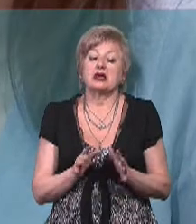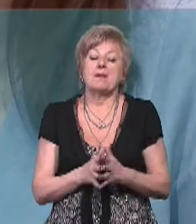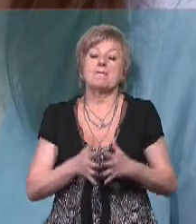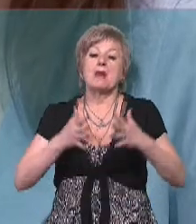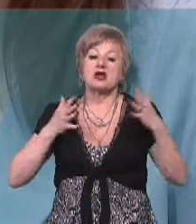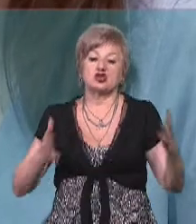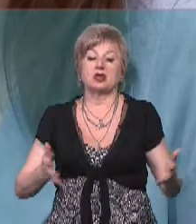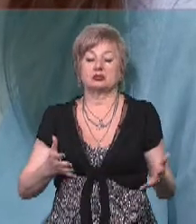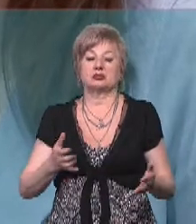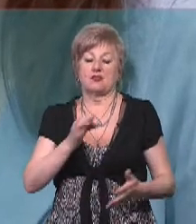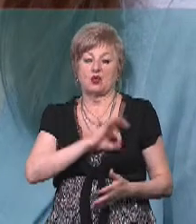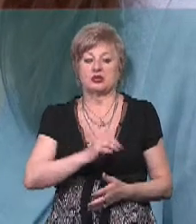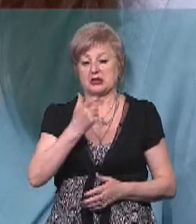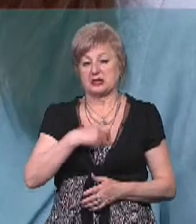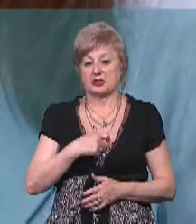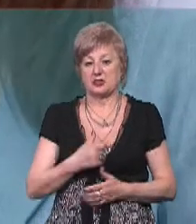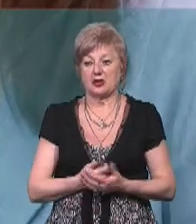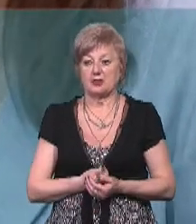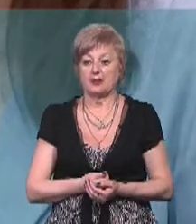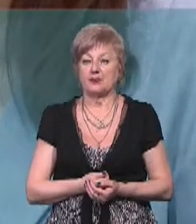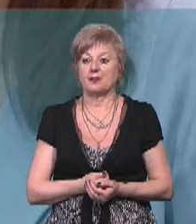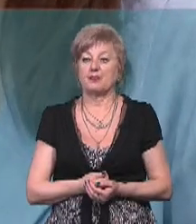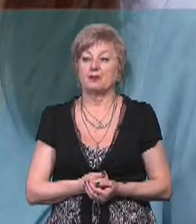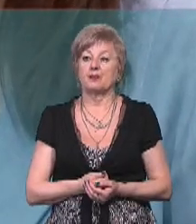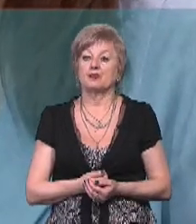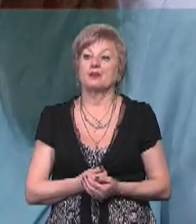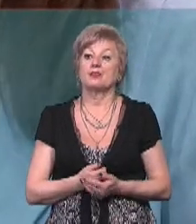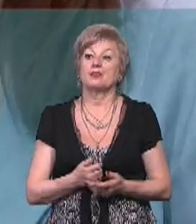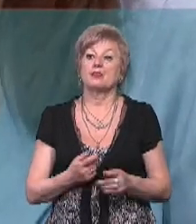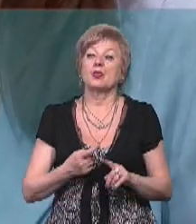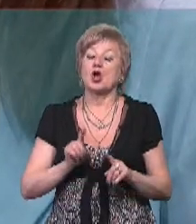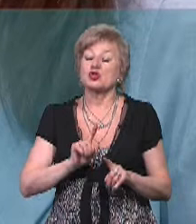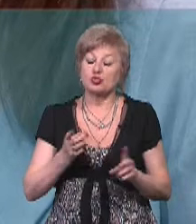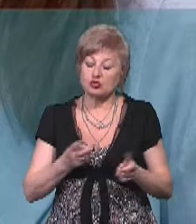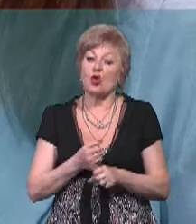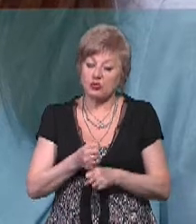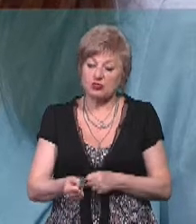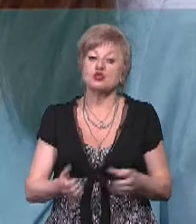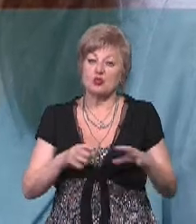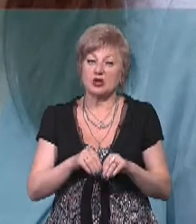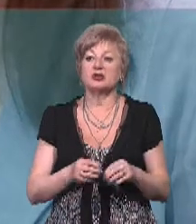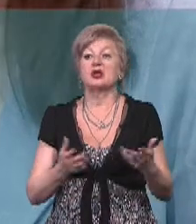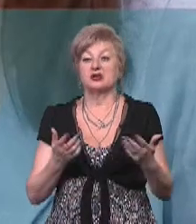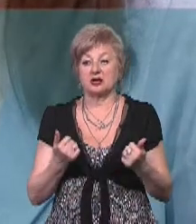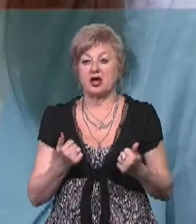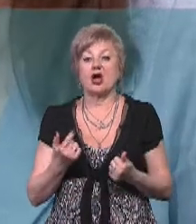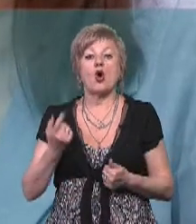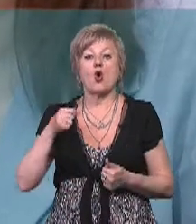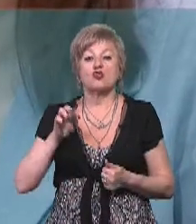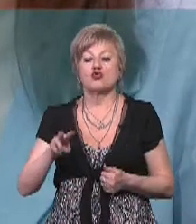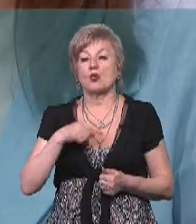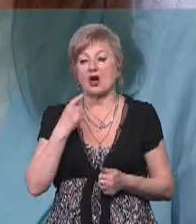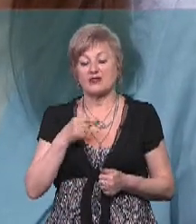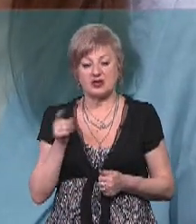масштабних переваг для себе. А який вихід може бути з цієї ситуації? Тобто примусове об'єднання? Так, це те, що, про що говорилося